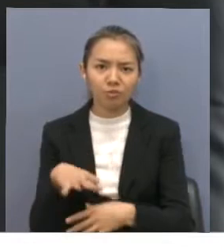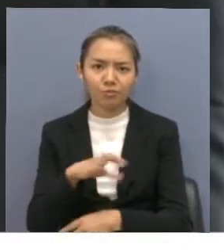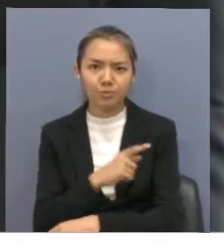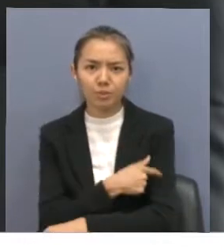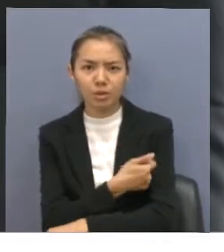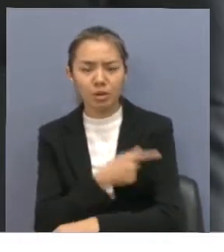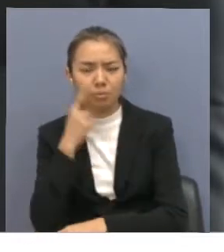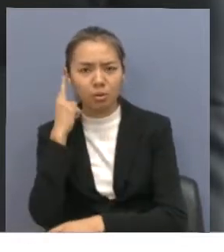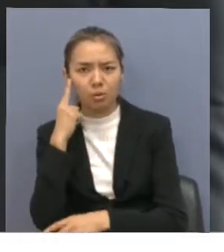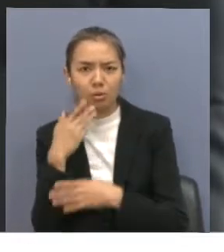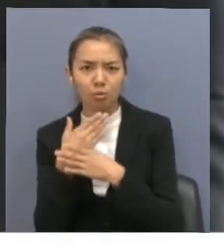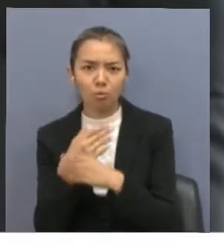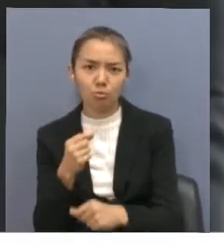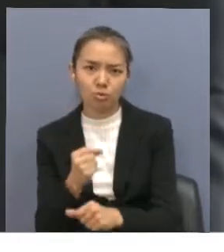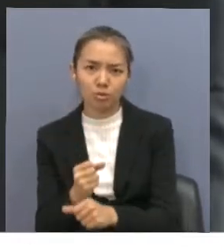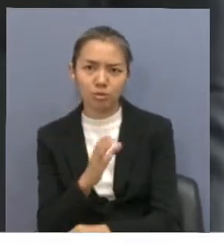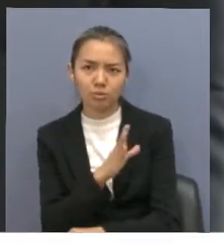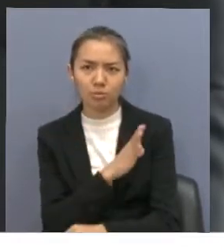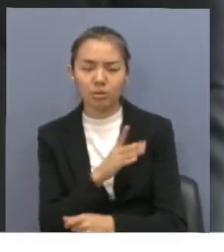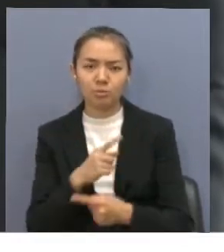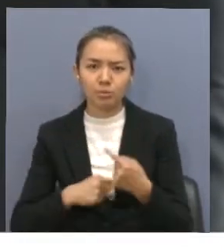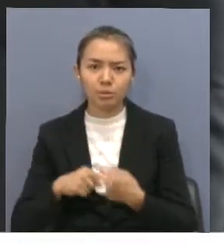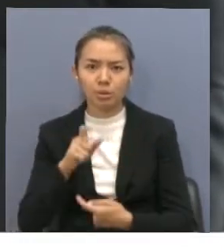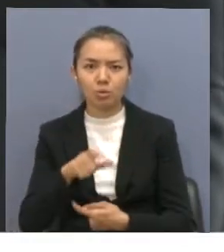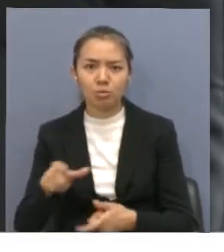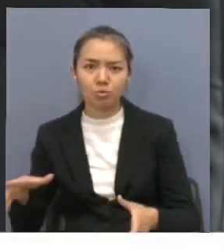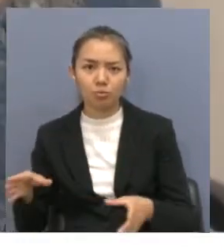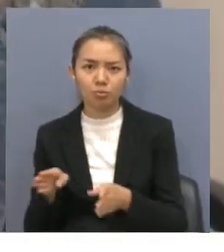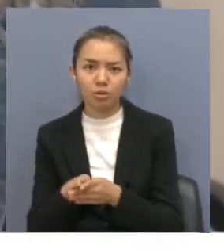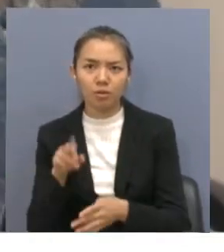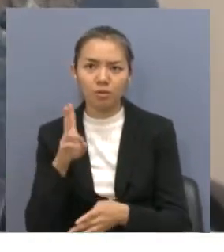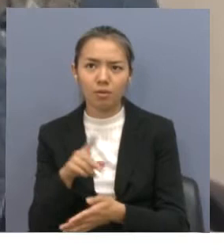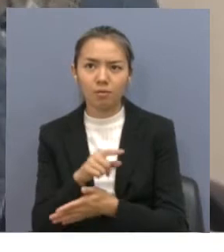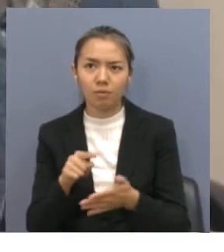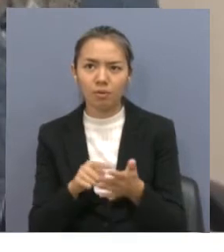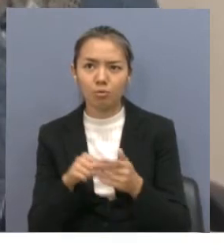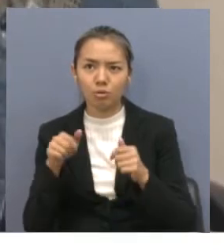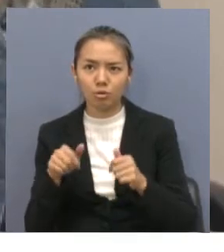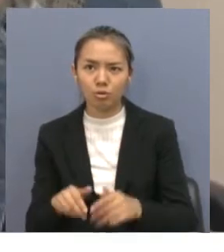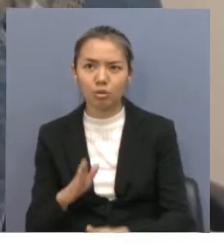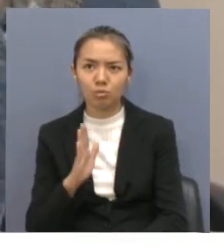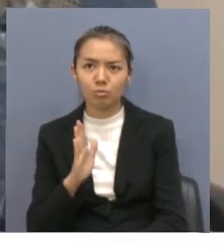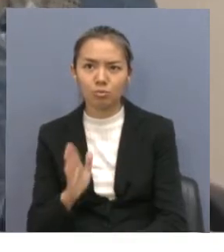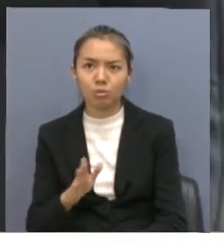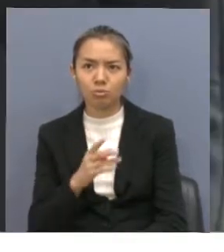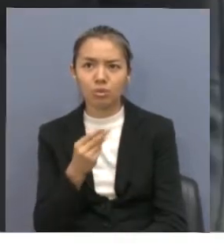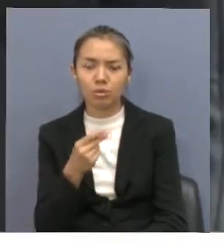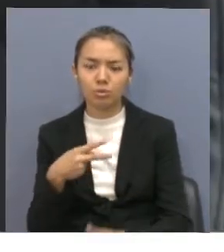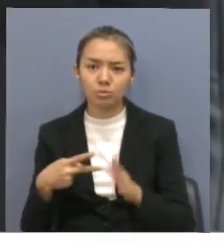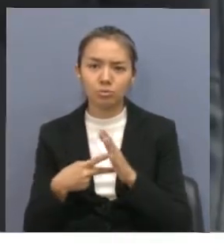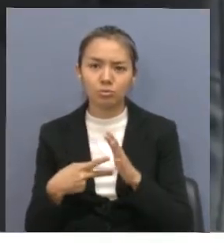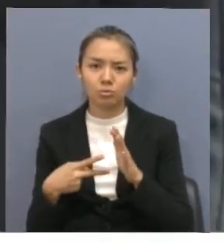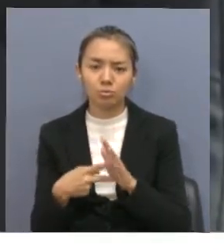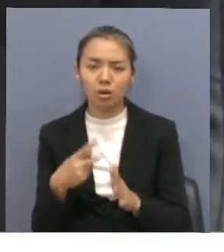медициналық, психологиялық көмек көрсеттік. Жергілікті кәсіпкерлермен бірлесіп, баспана мәселесін шешуді қолға алдық. Жиналған қаржының бір